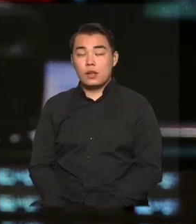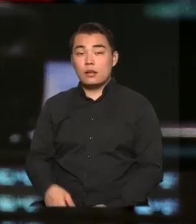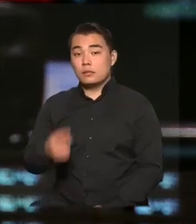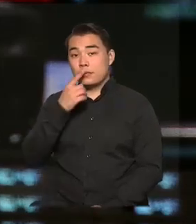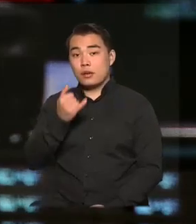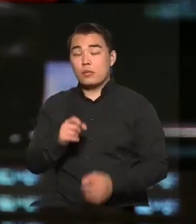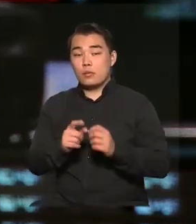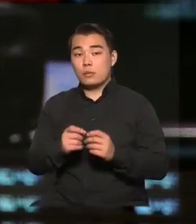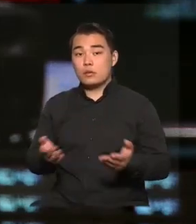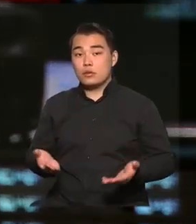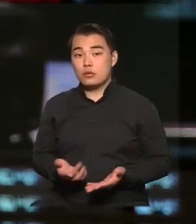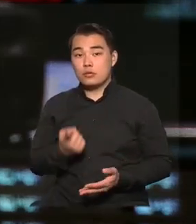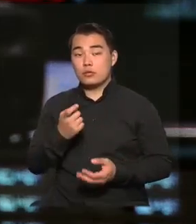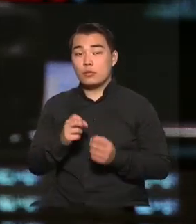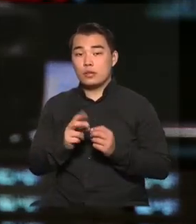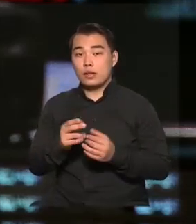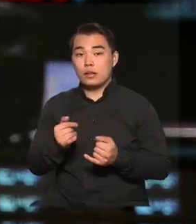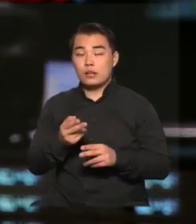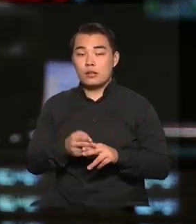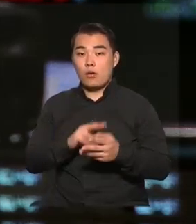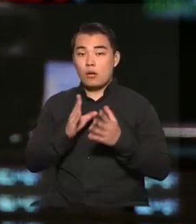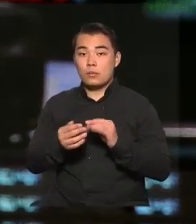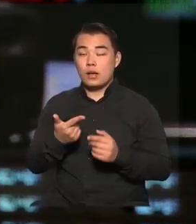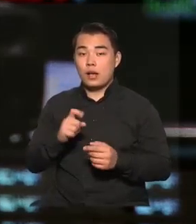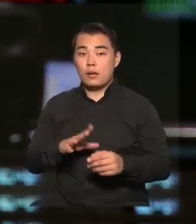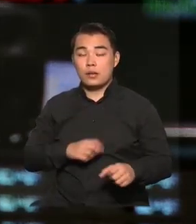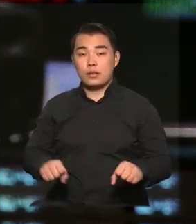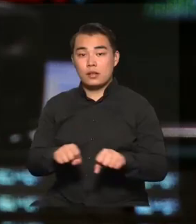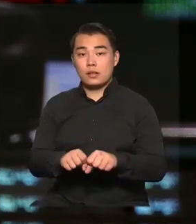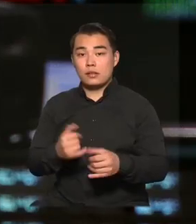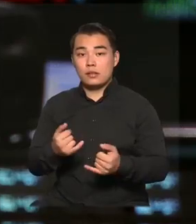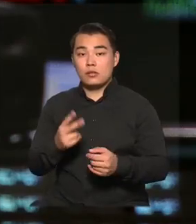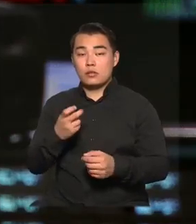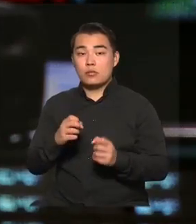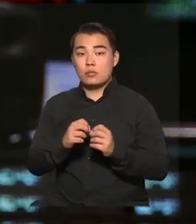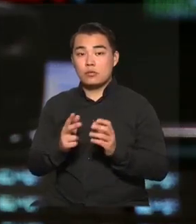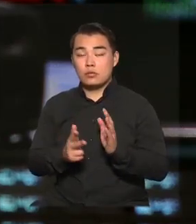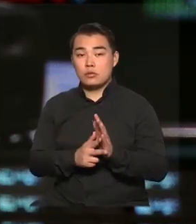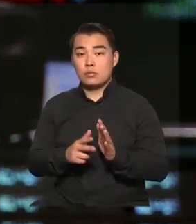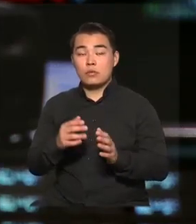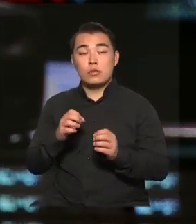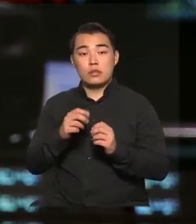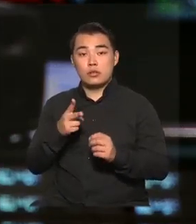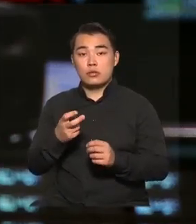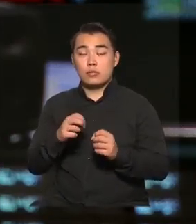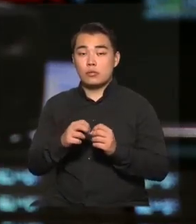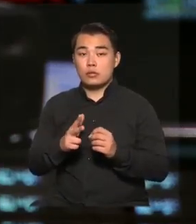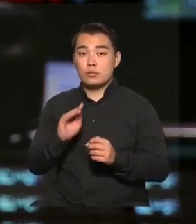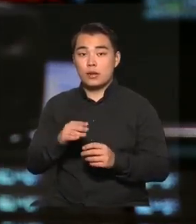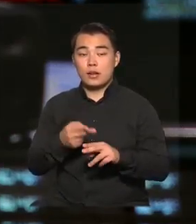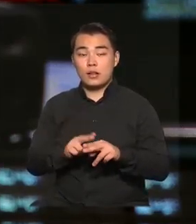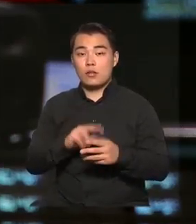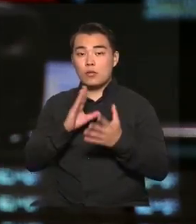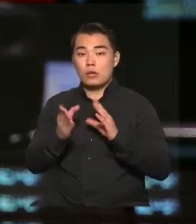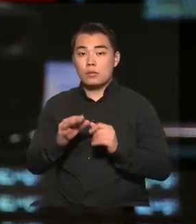Былтыр 11 өңірдегі 112 елді мекен газға қосылған. Осылайша 213 мың тұрғын көмір жағып, күл шығару